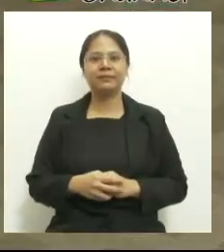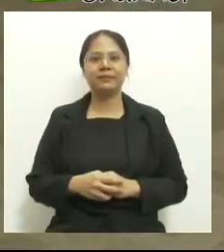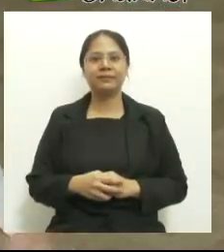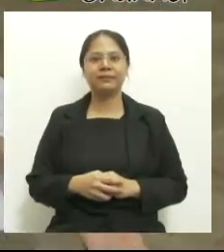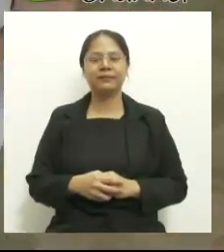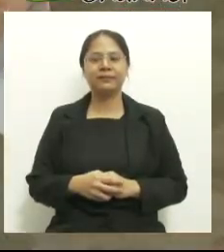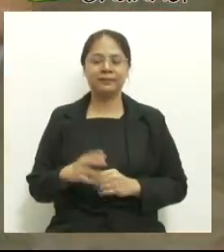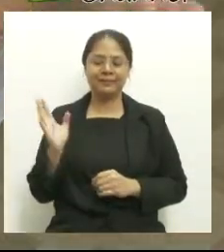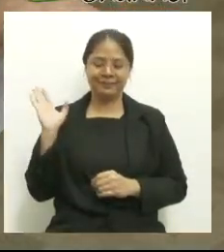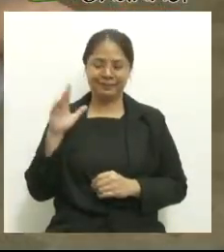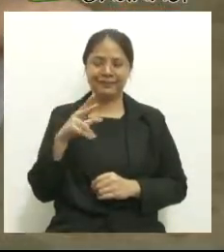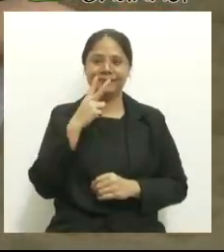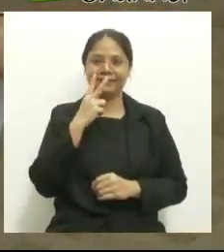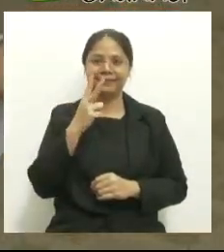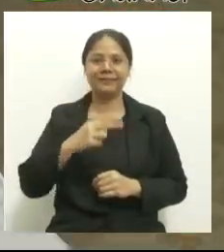ไปกันต่อค่ะ